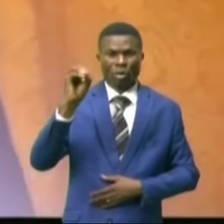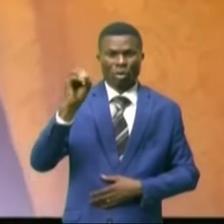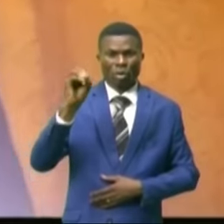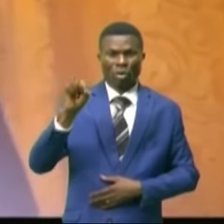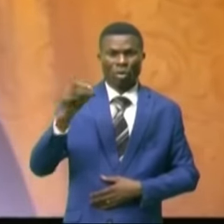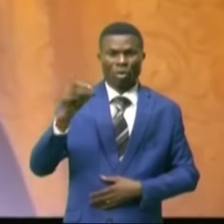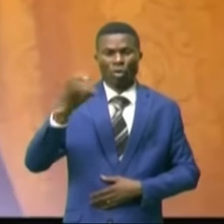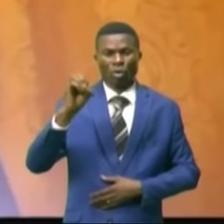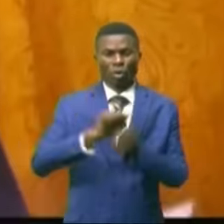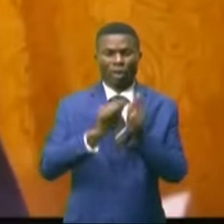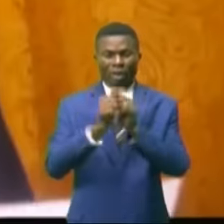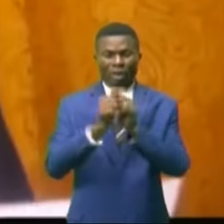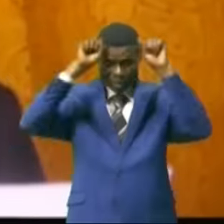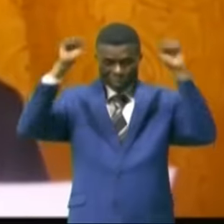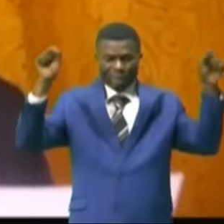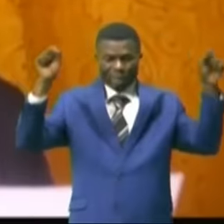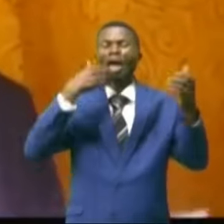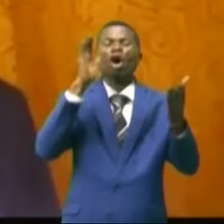président,